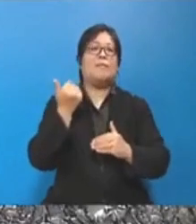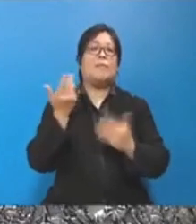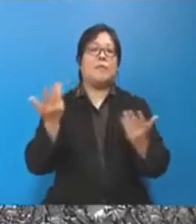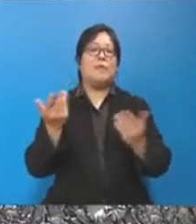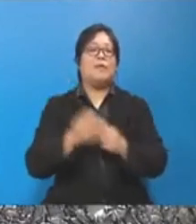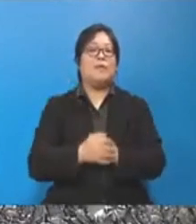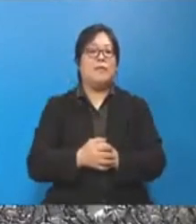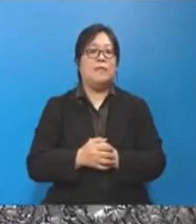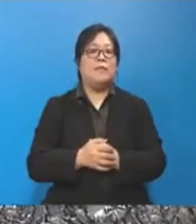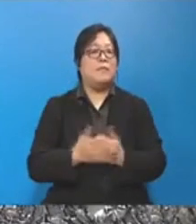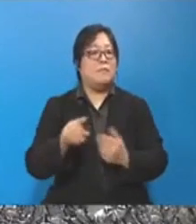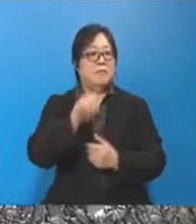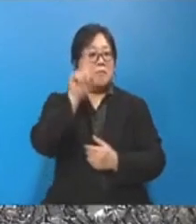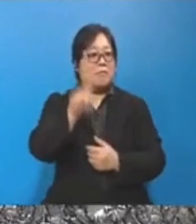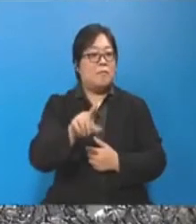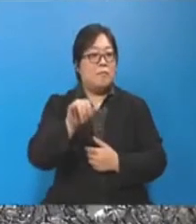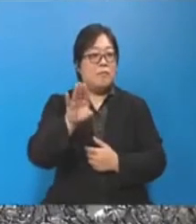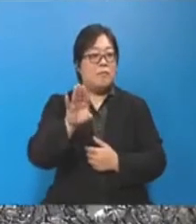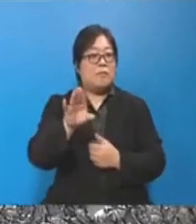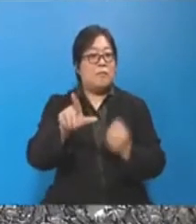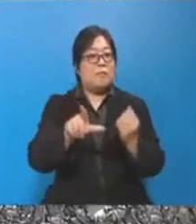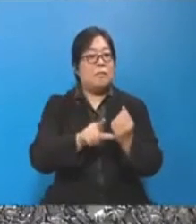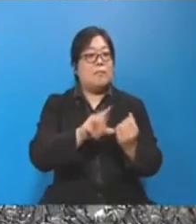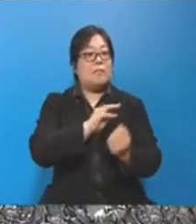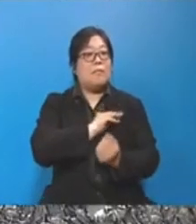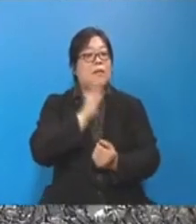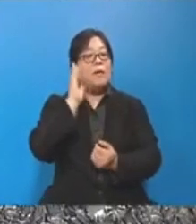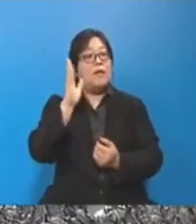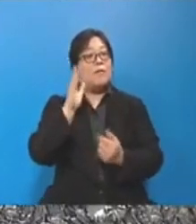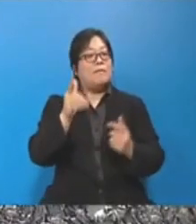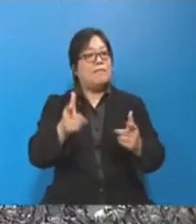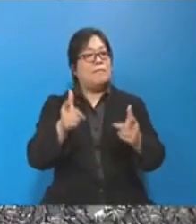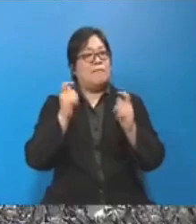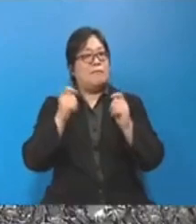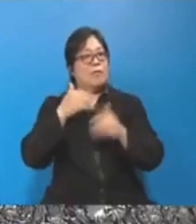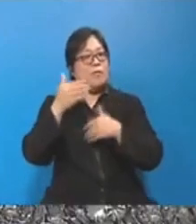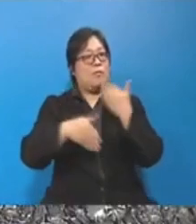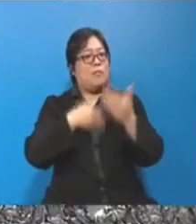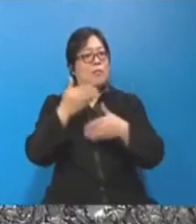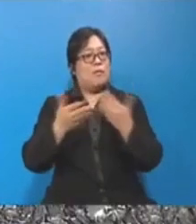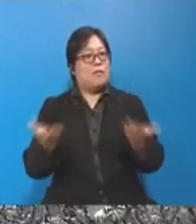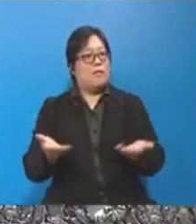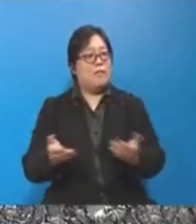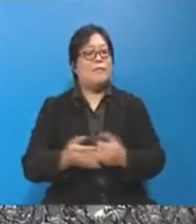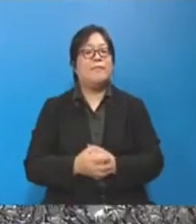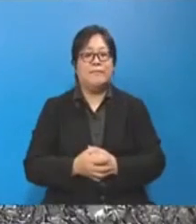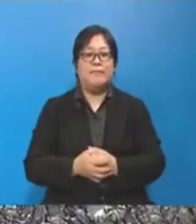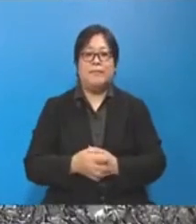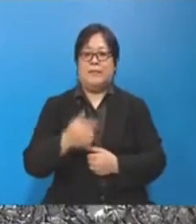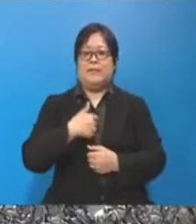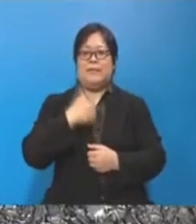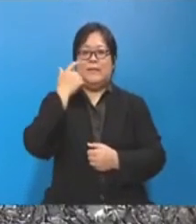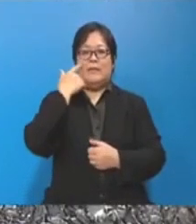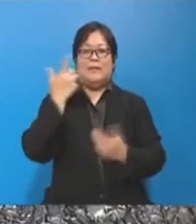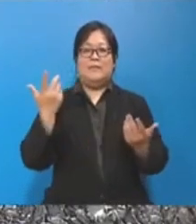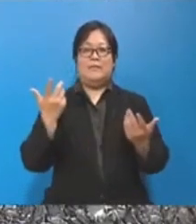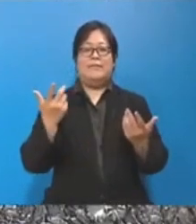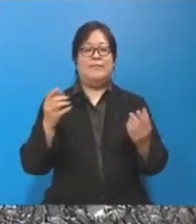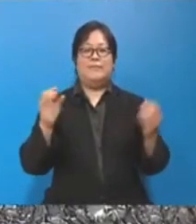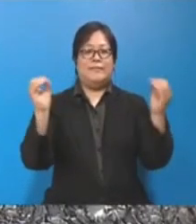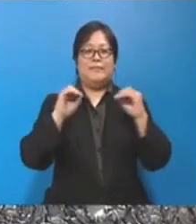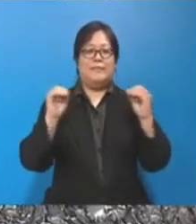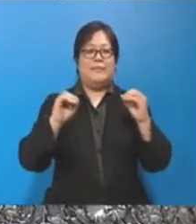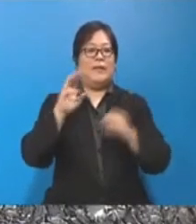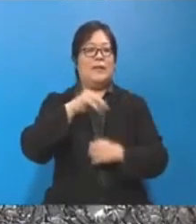sehubungan itu Adakah yang hormat dimana menteri akan mempercepatkan proses ini kerana saufika tidak ada